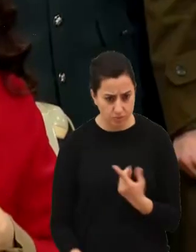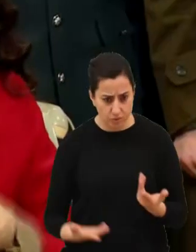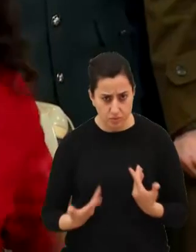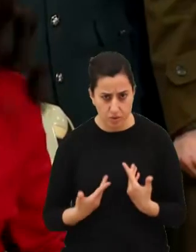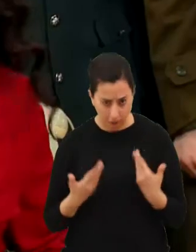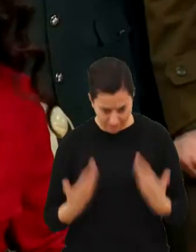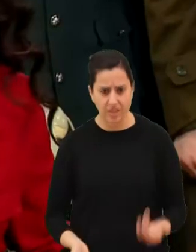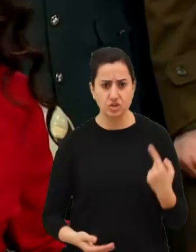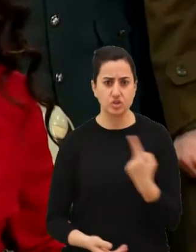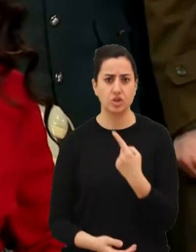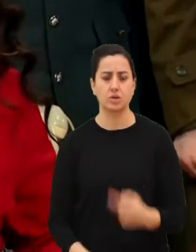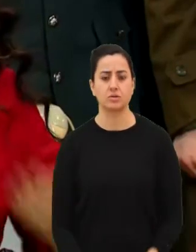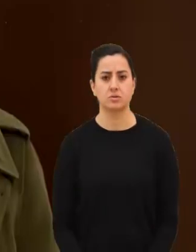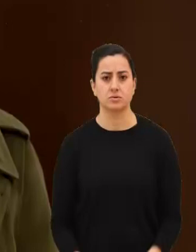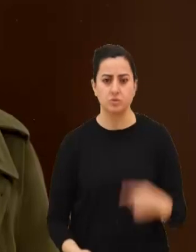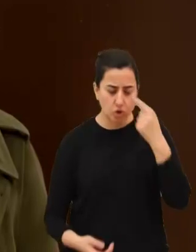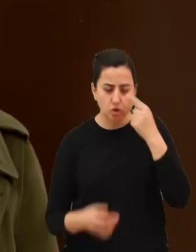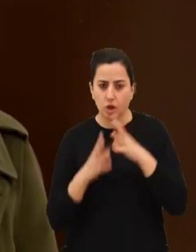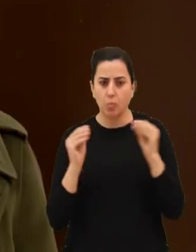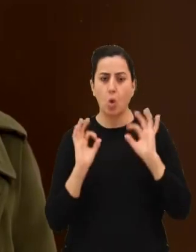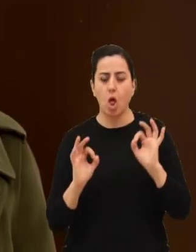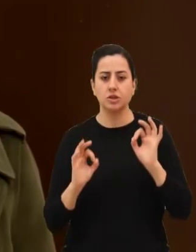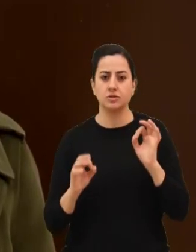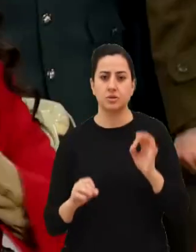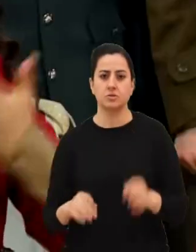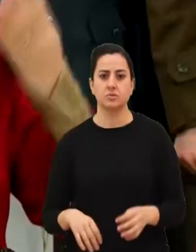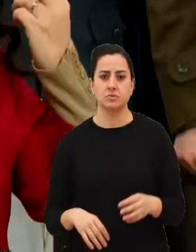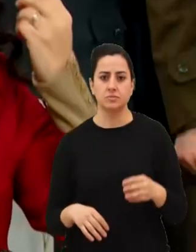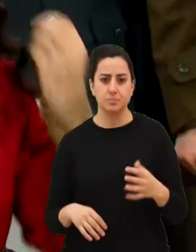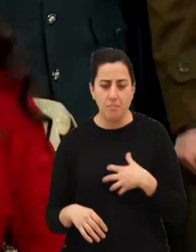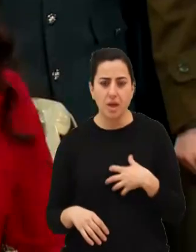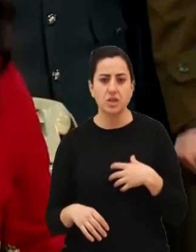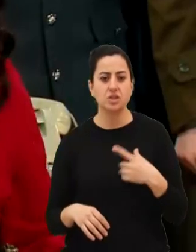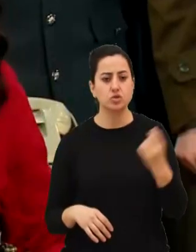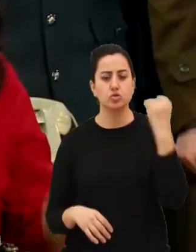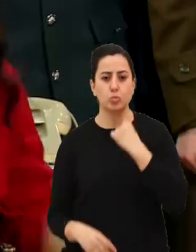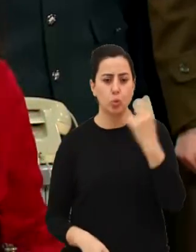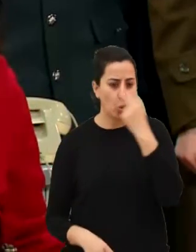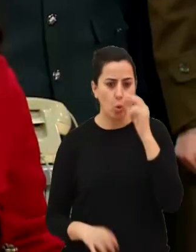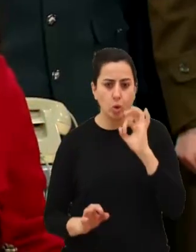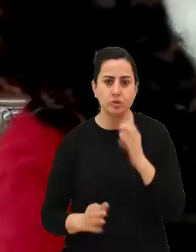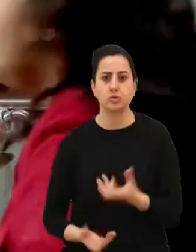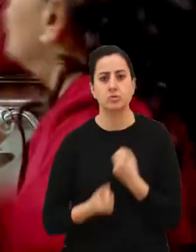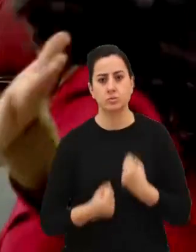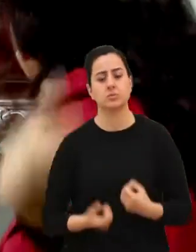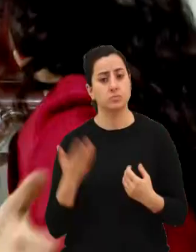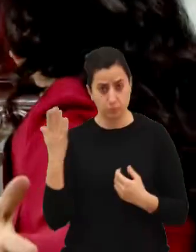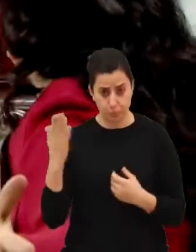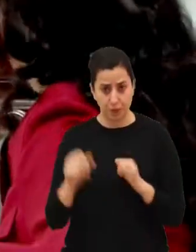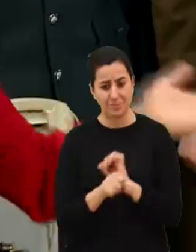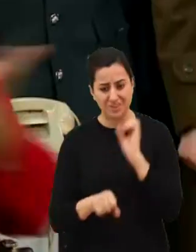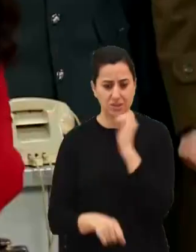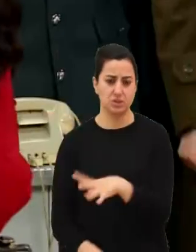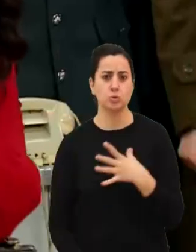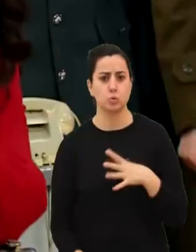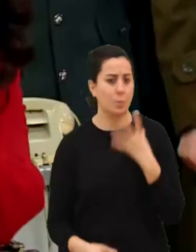şikayetçi misiniz? Tabii ki şikayetçiyim. Gözümü kör etti diyorum. Canıma kastetti diyorum. Daha ne yapsın? Bunu kodese atın.